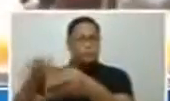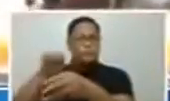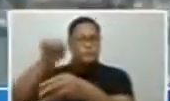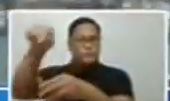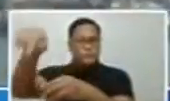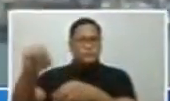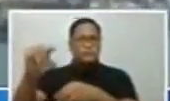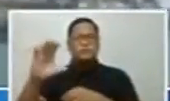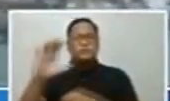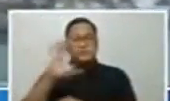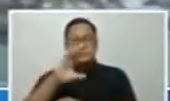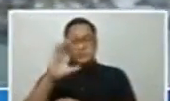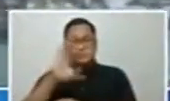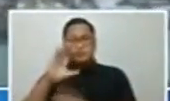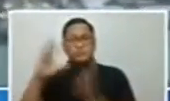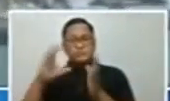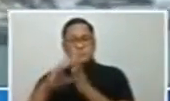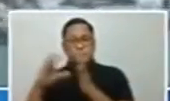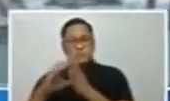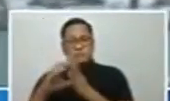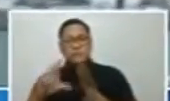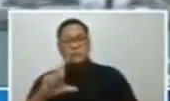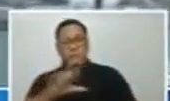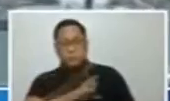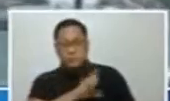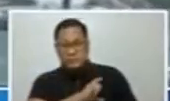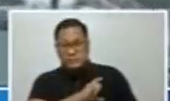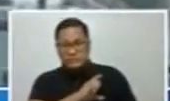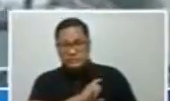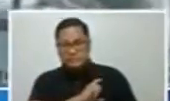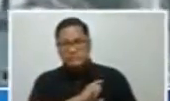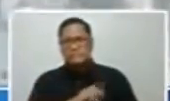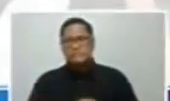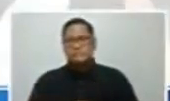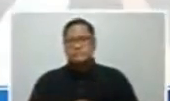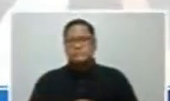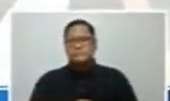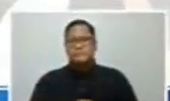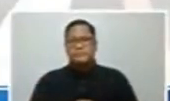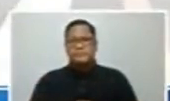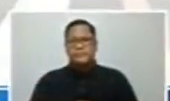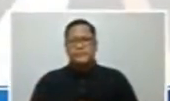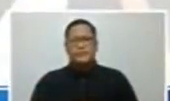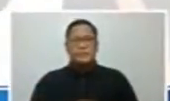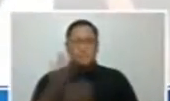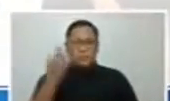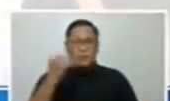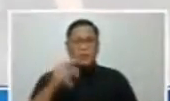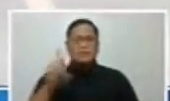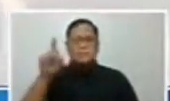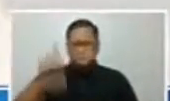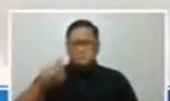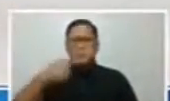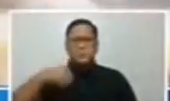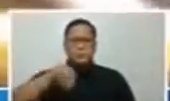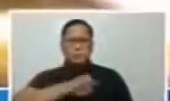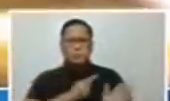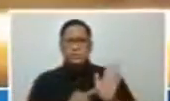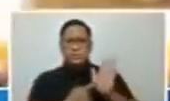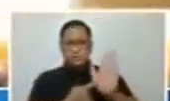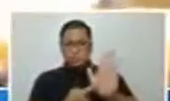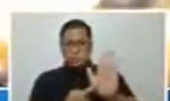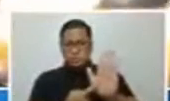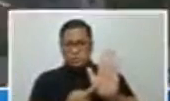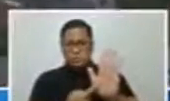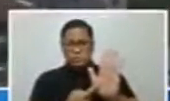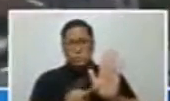2,993. Ang Cebu City ay yan ay nasa 5,088. So hindi yan normal, no, sa trending na tinatawag natin. Maybe ngayon nakikita natin